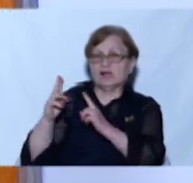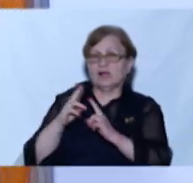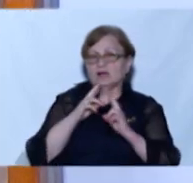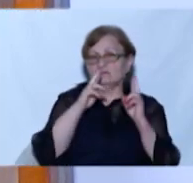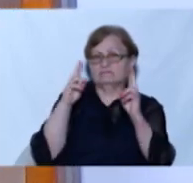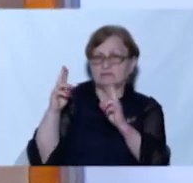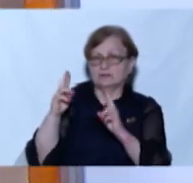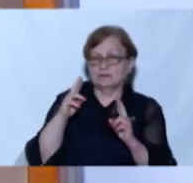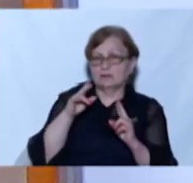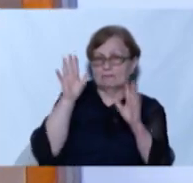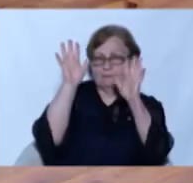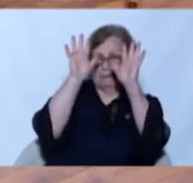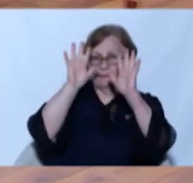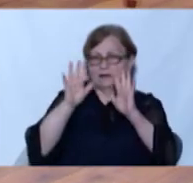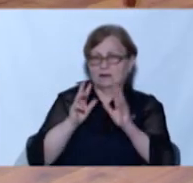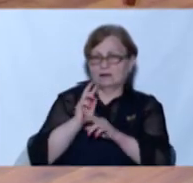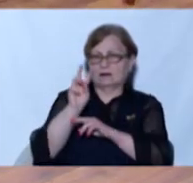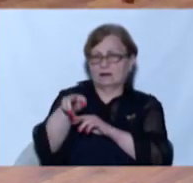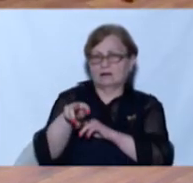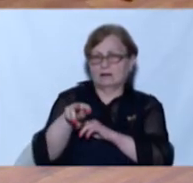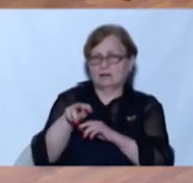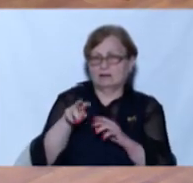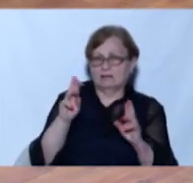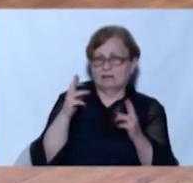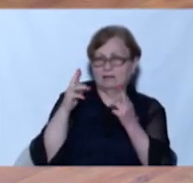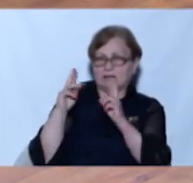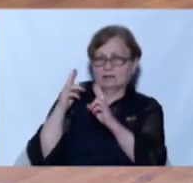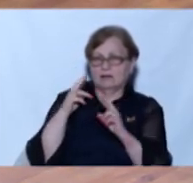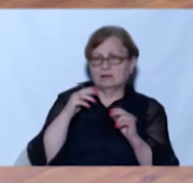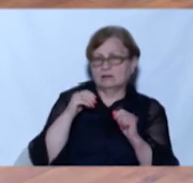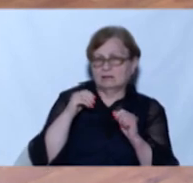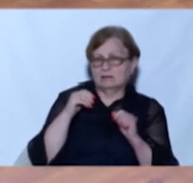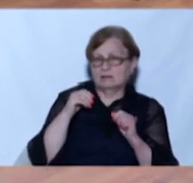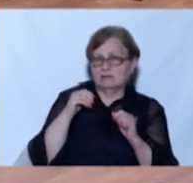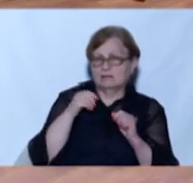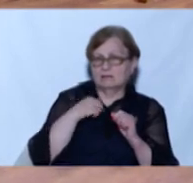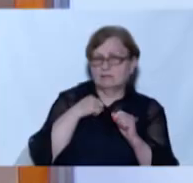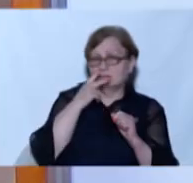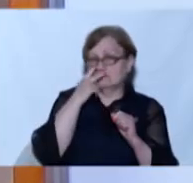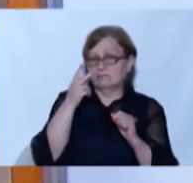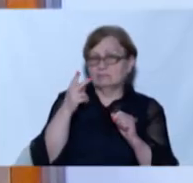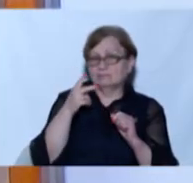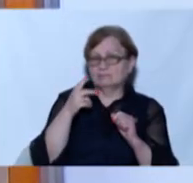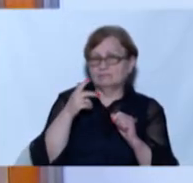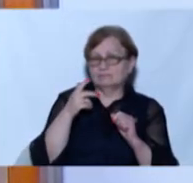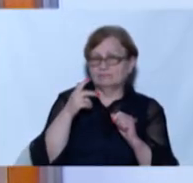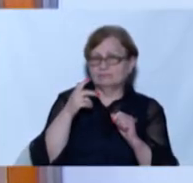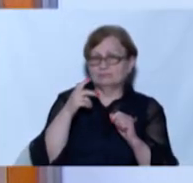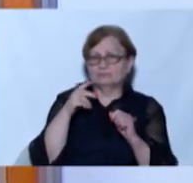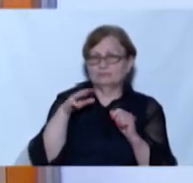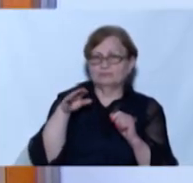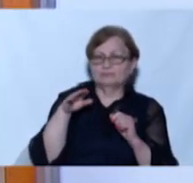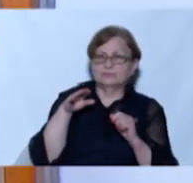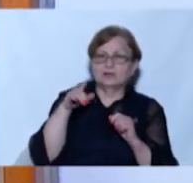გახსოვთ, სცენის ფარდიდან გამოხტა ქალი საკუნტალა. და ჩვენს თვალწინ გაიელვებს